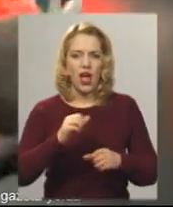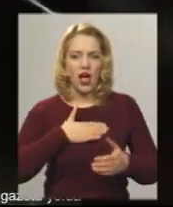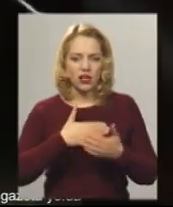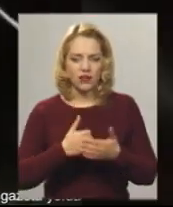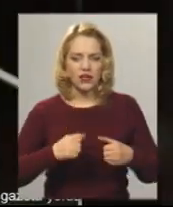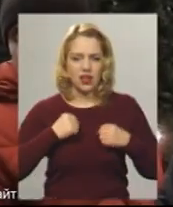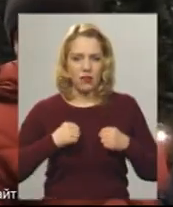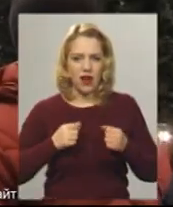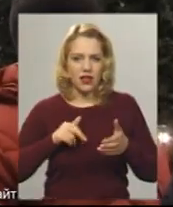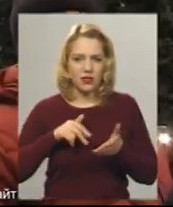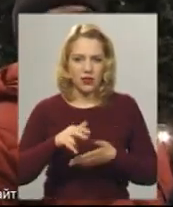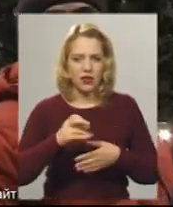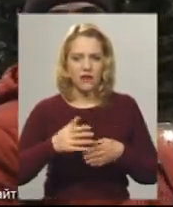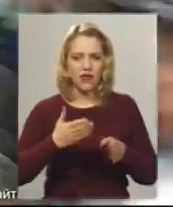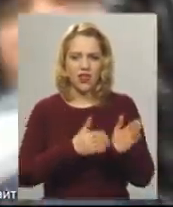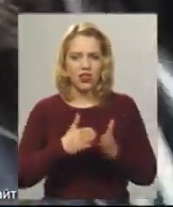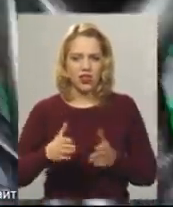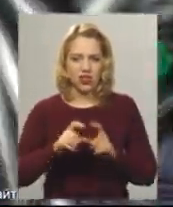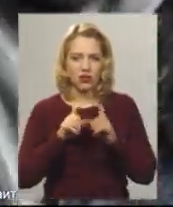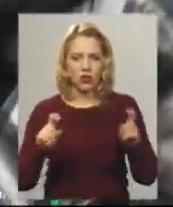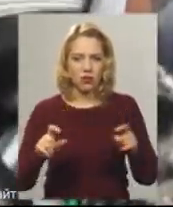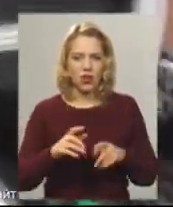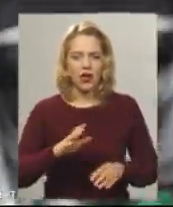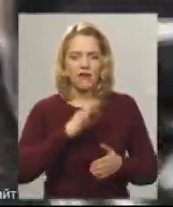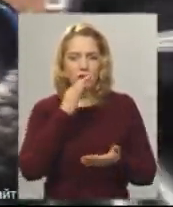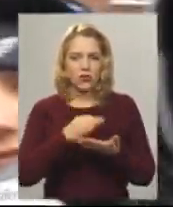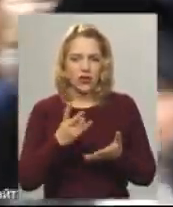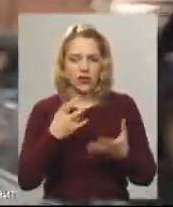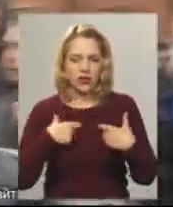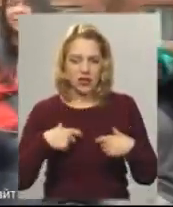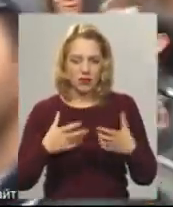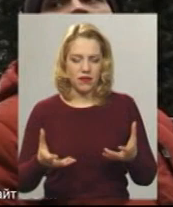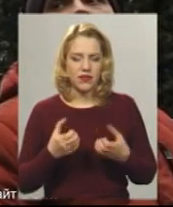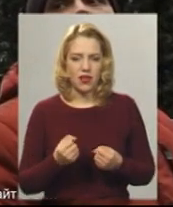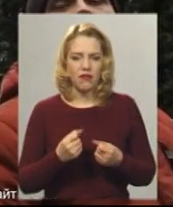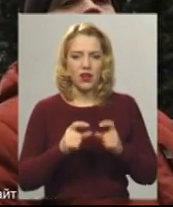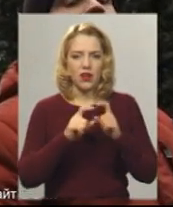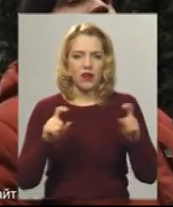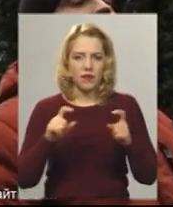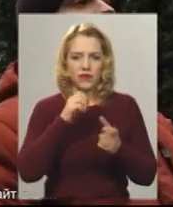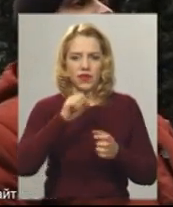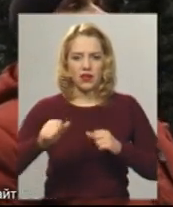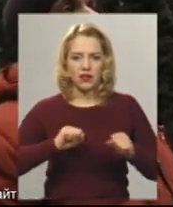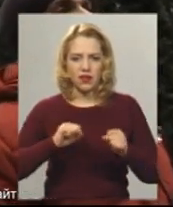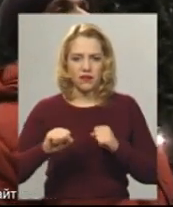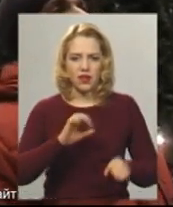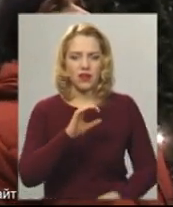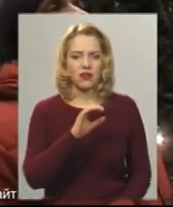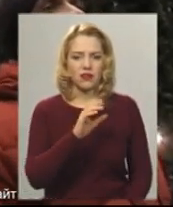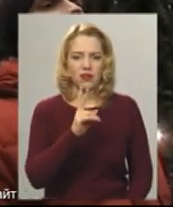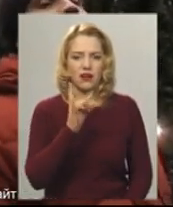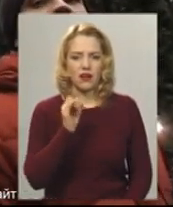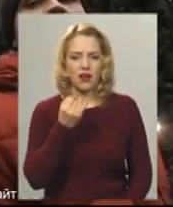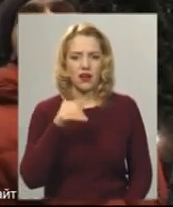стрілянину взяв на себе тоді ще керівник обласного управління СБУ Віктор Крайтор. Вперше, це сталося під стінами відомства. Вибачаю за цей прецедент і ми